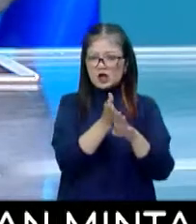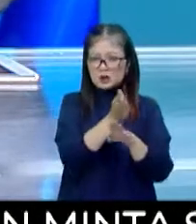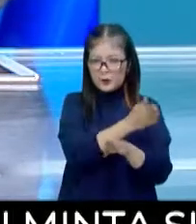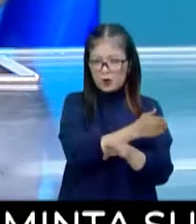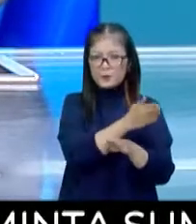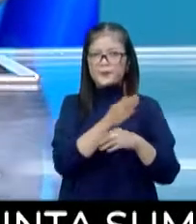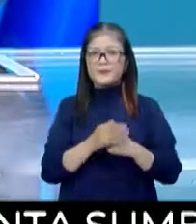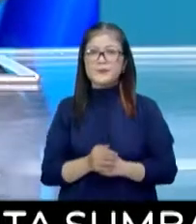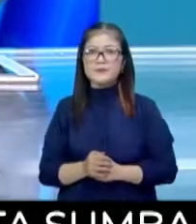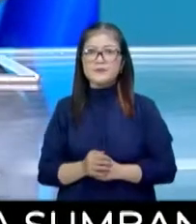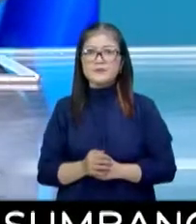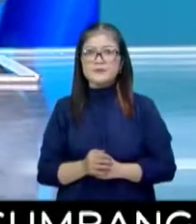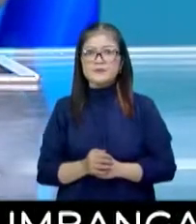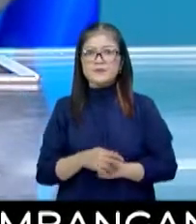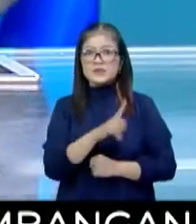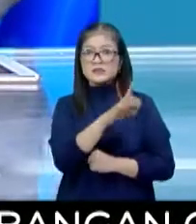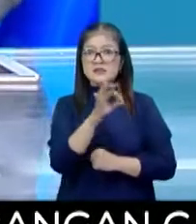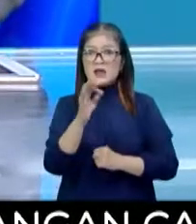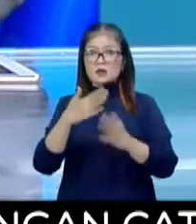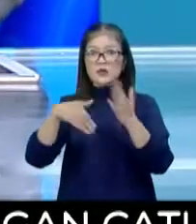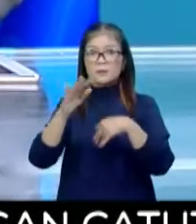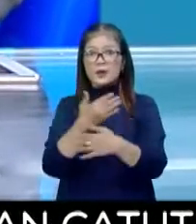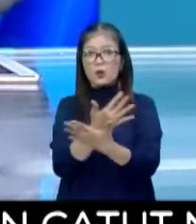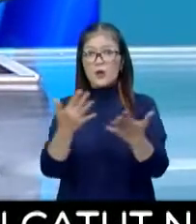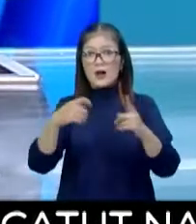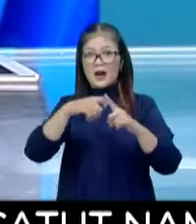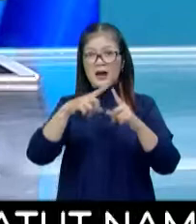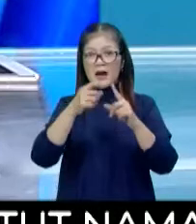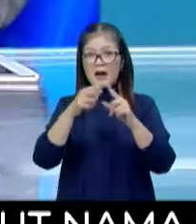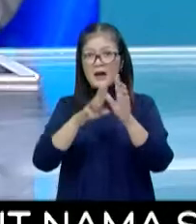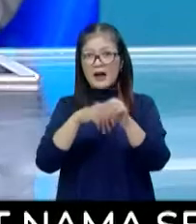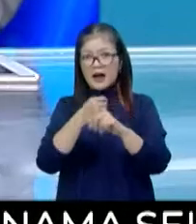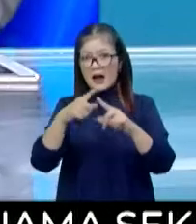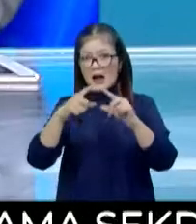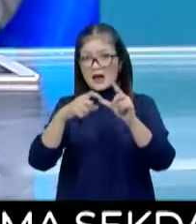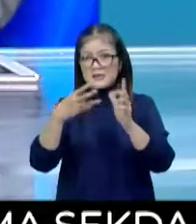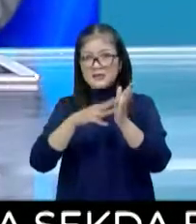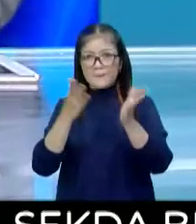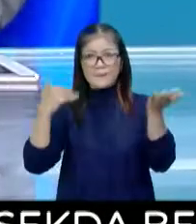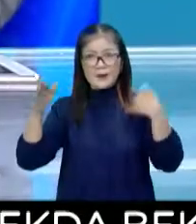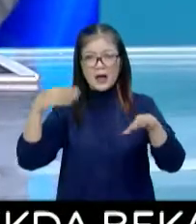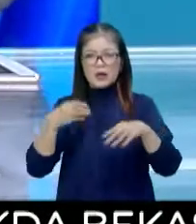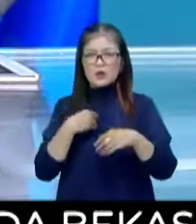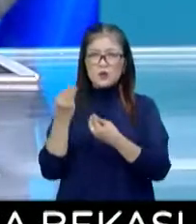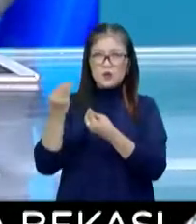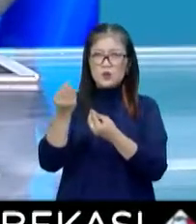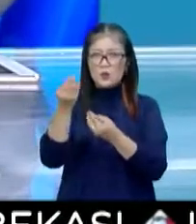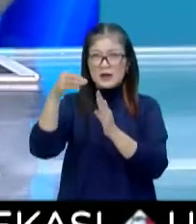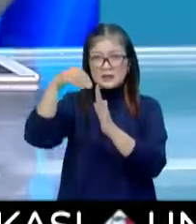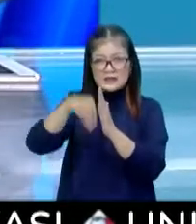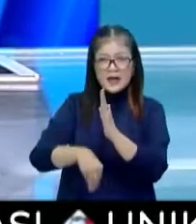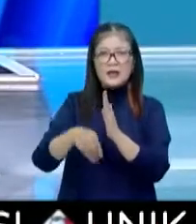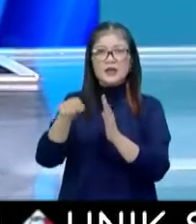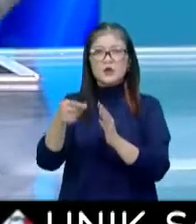Ratusan warga Karangasem Bali berdesakan antre berjam-jam untuk mencairkan BLT minyak goreng. Meski jadwal pencairan sudah lewat,